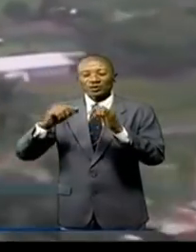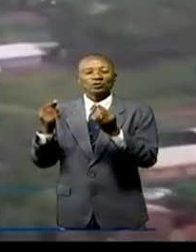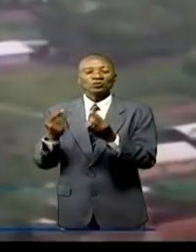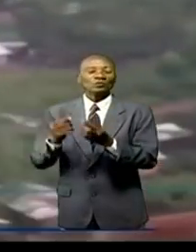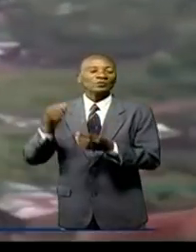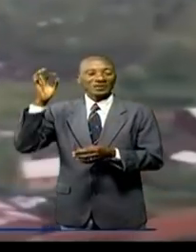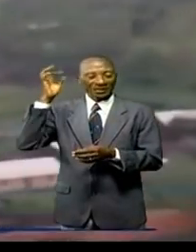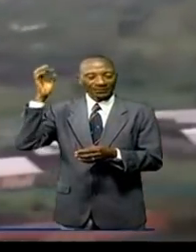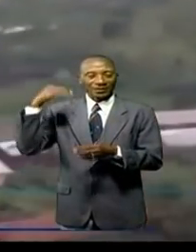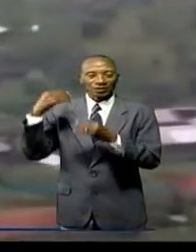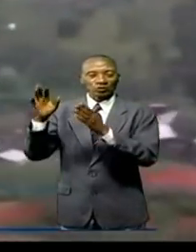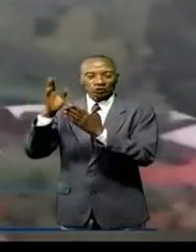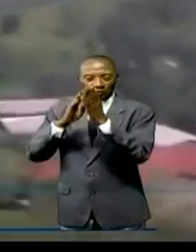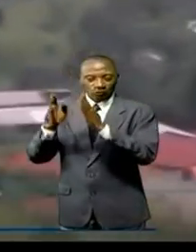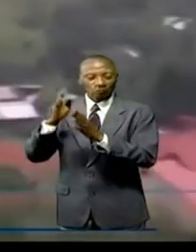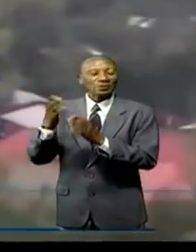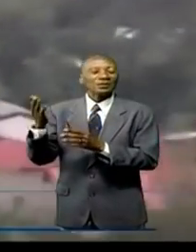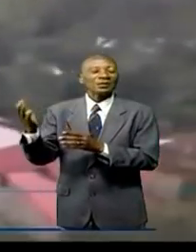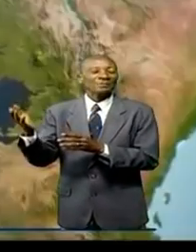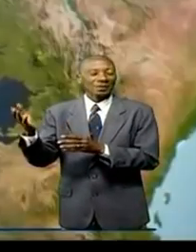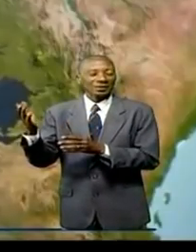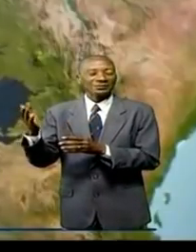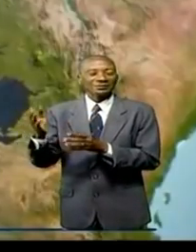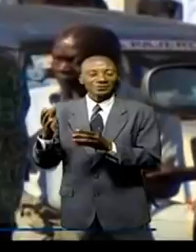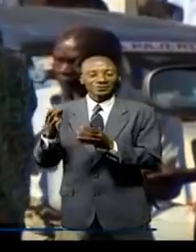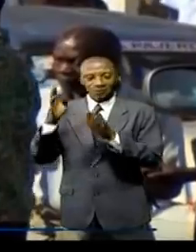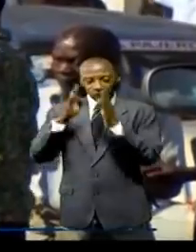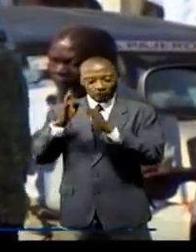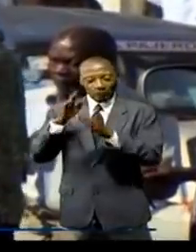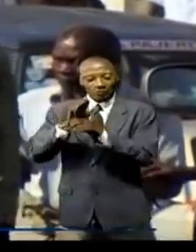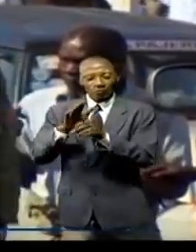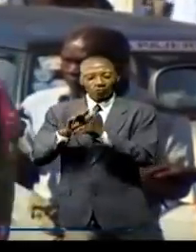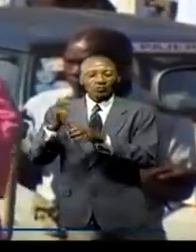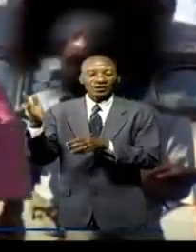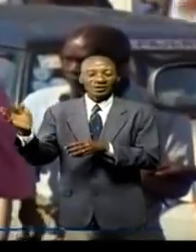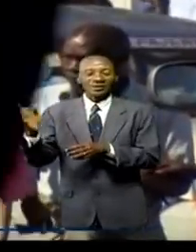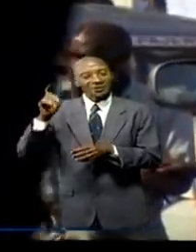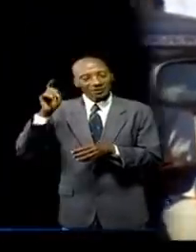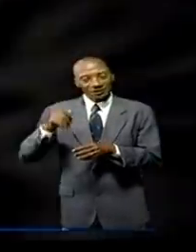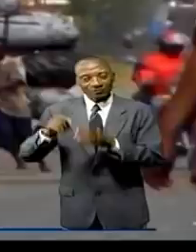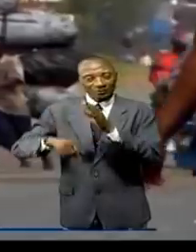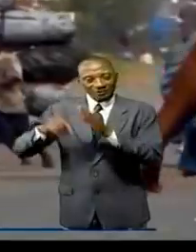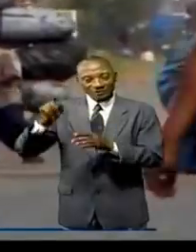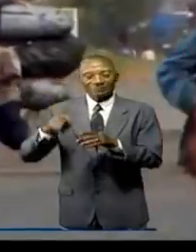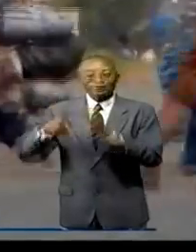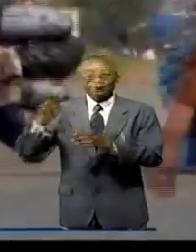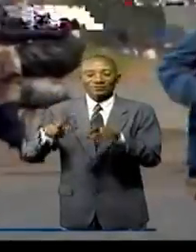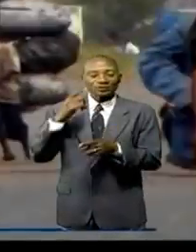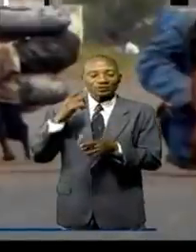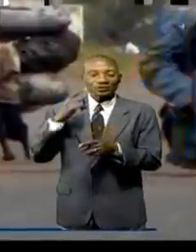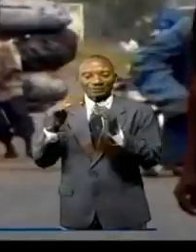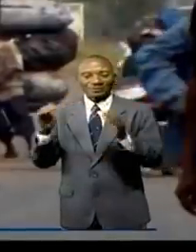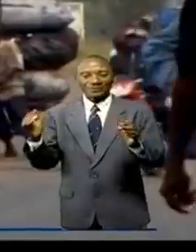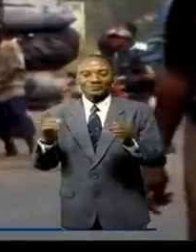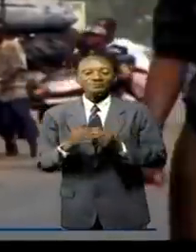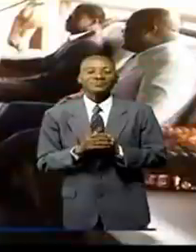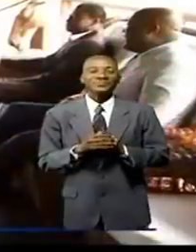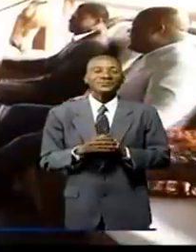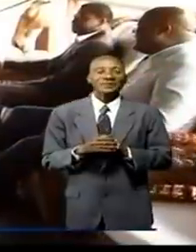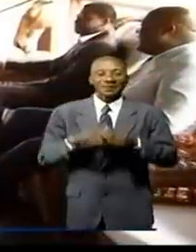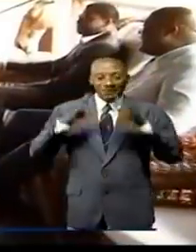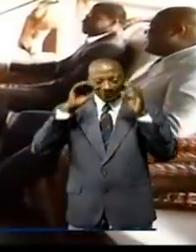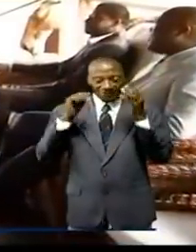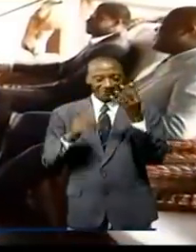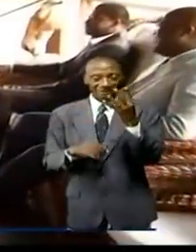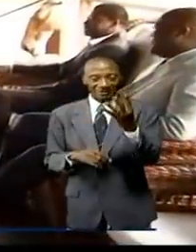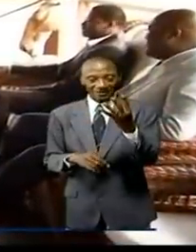des MTN et les autres forces négatives qui menacent la paix et la sécurité dans ces deux pays. Les quatre chefs d'État se